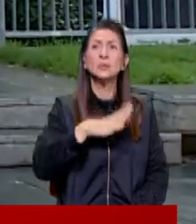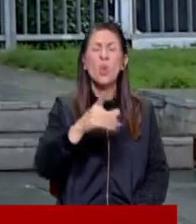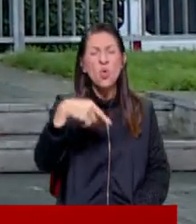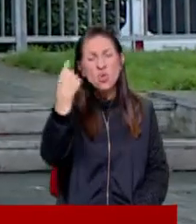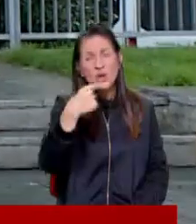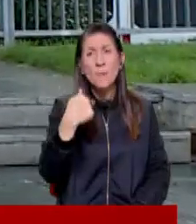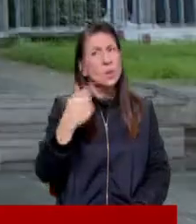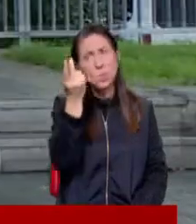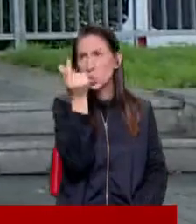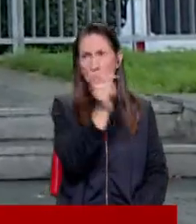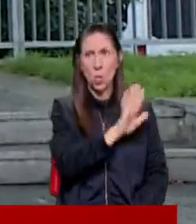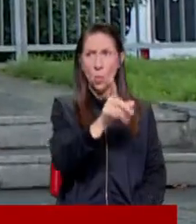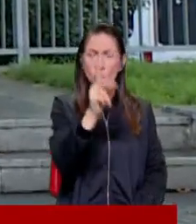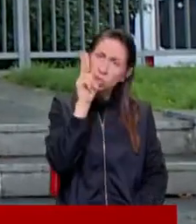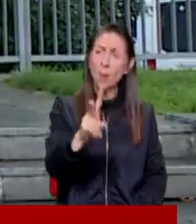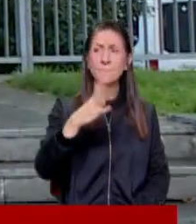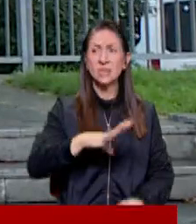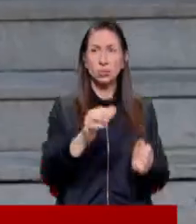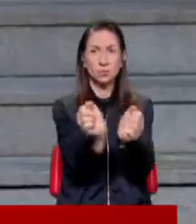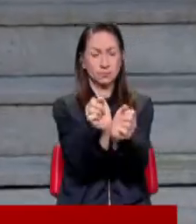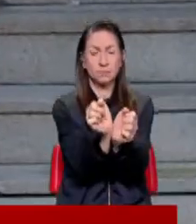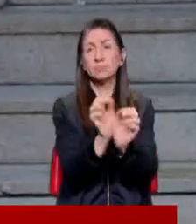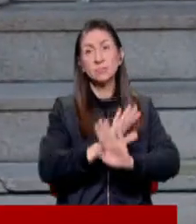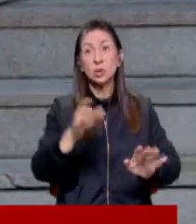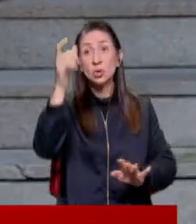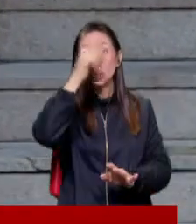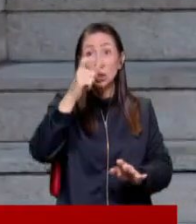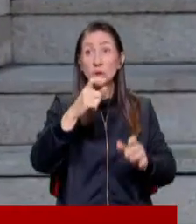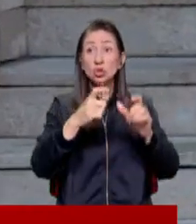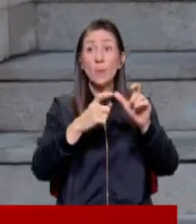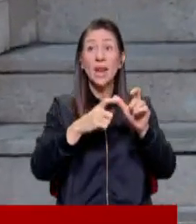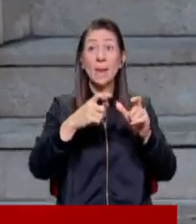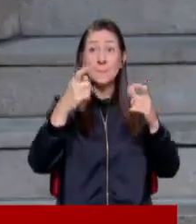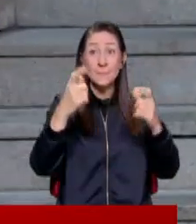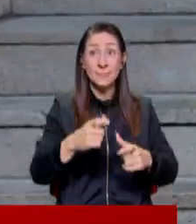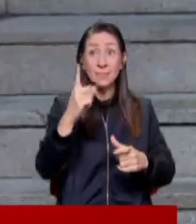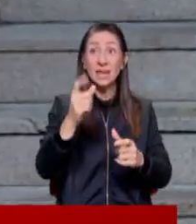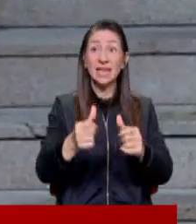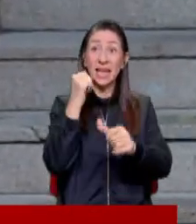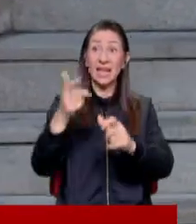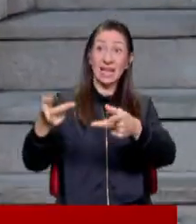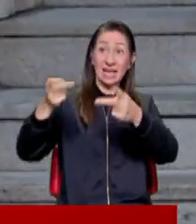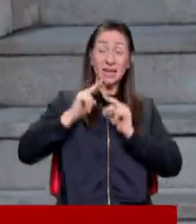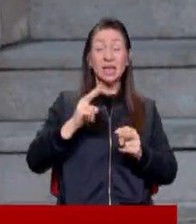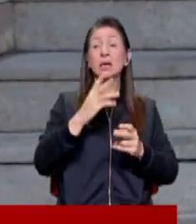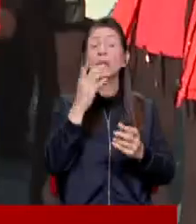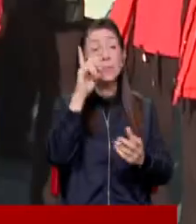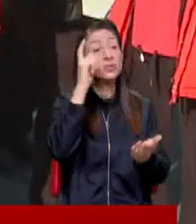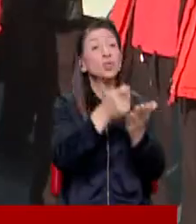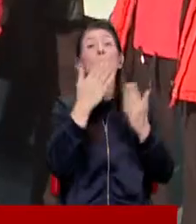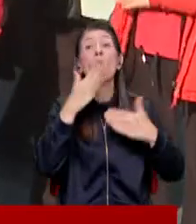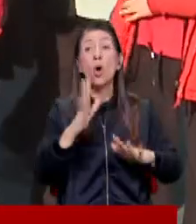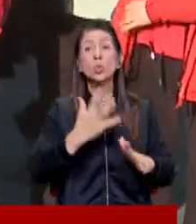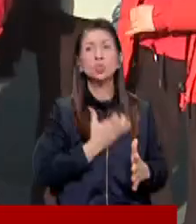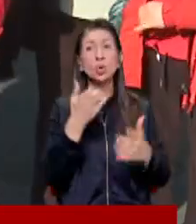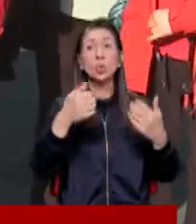görüntüyü zaten ben unutmuyorum. Onu görmek istiyoruz kelepçeyle. Türkiye'den Somali makamlarına henüz bir iade girişiminde bulunulmamasına acılı aileyle